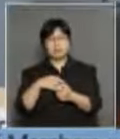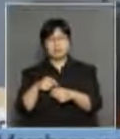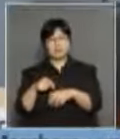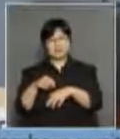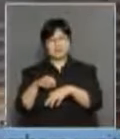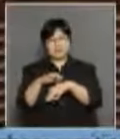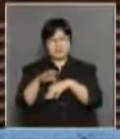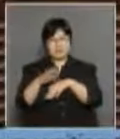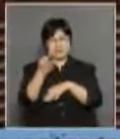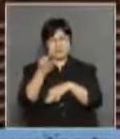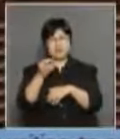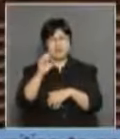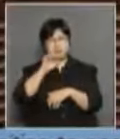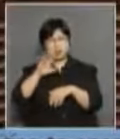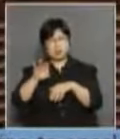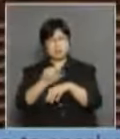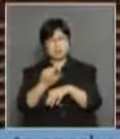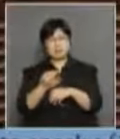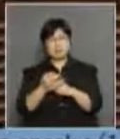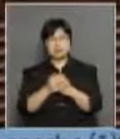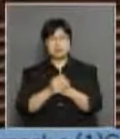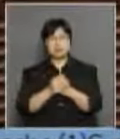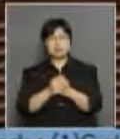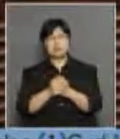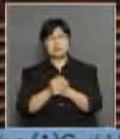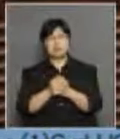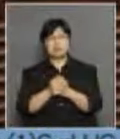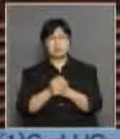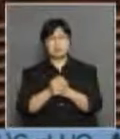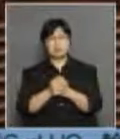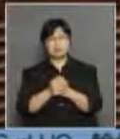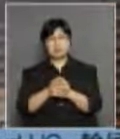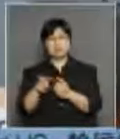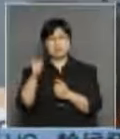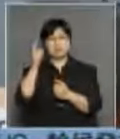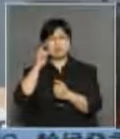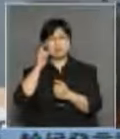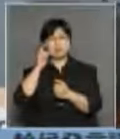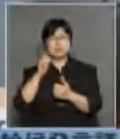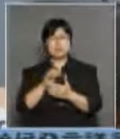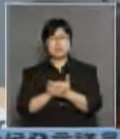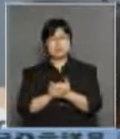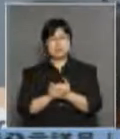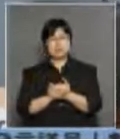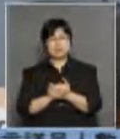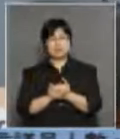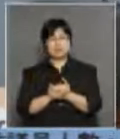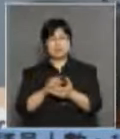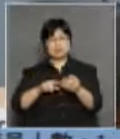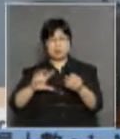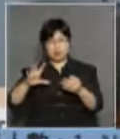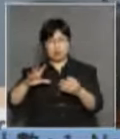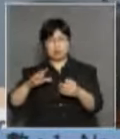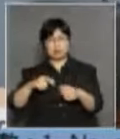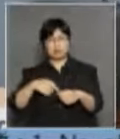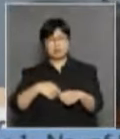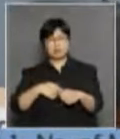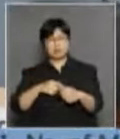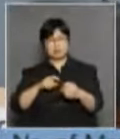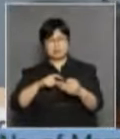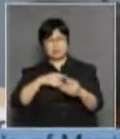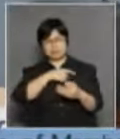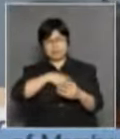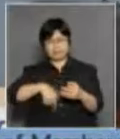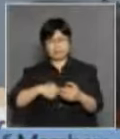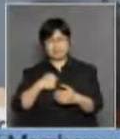哥主席，我知道郁敏卿同埋大舊卿忍唔住